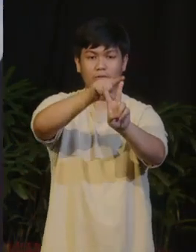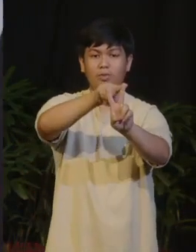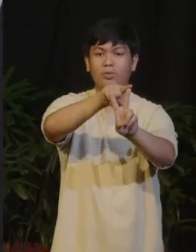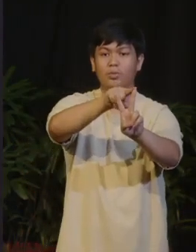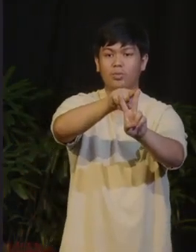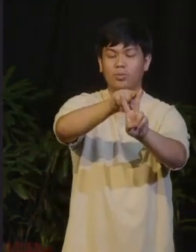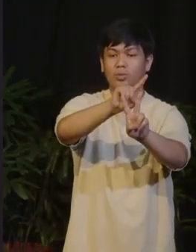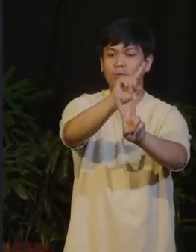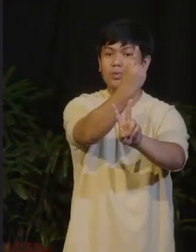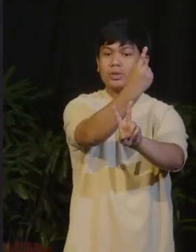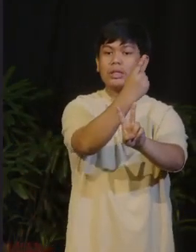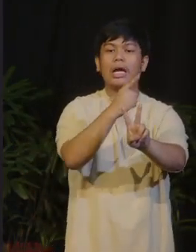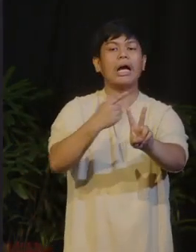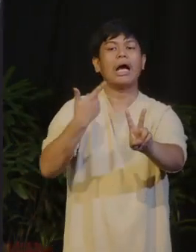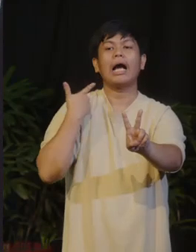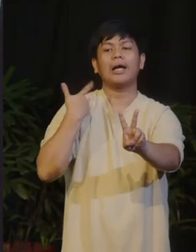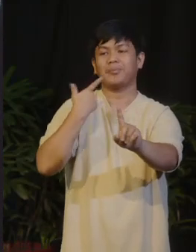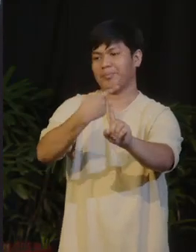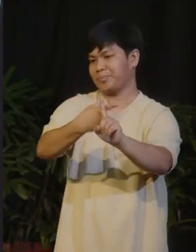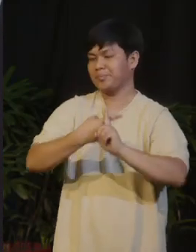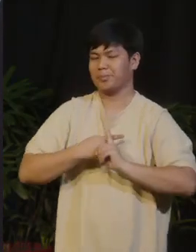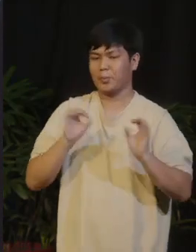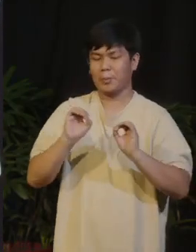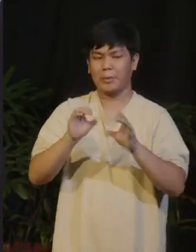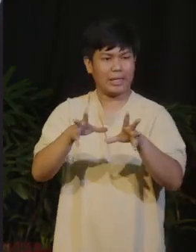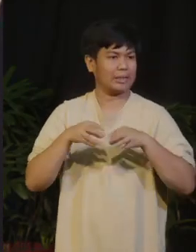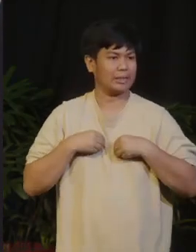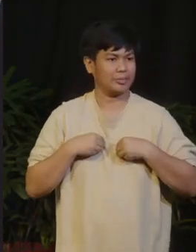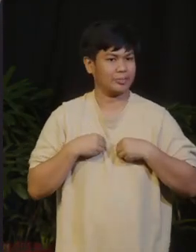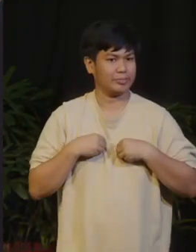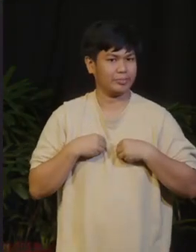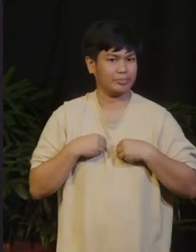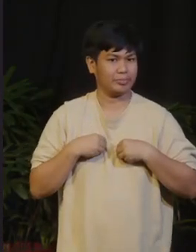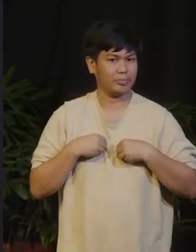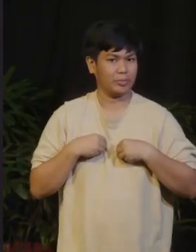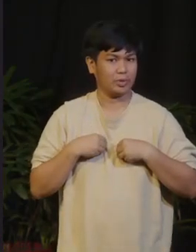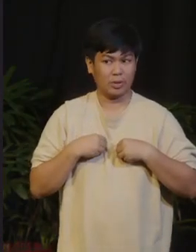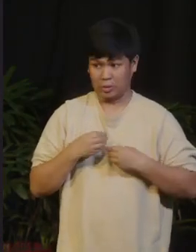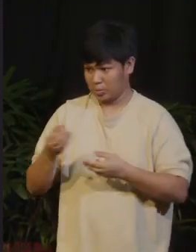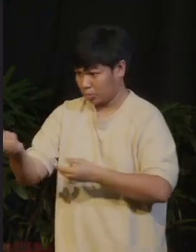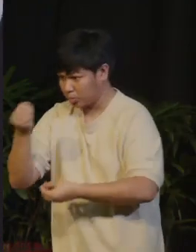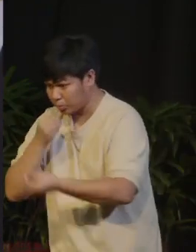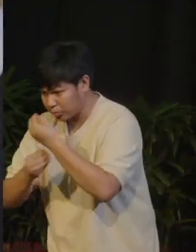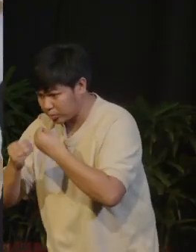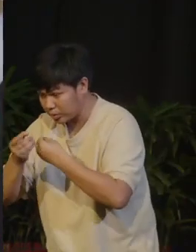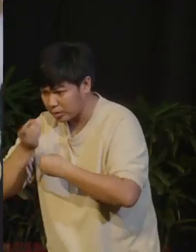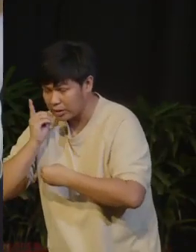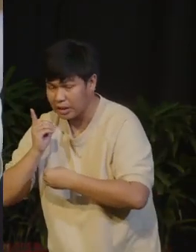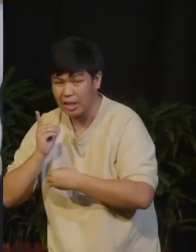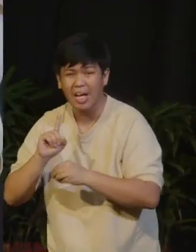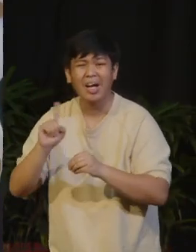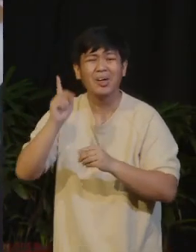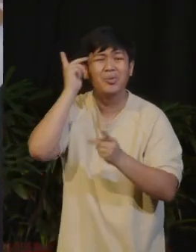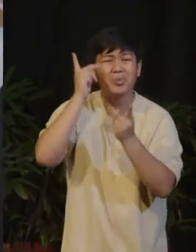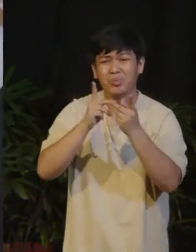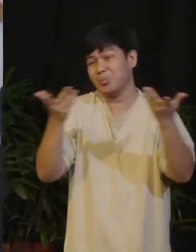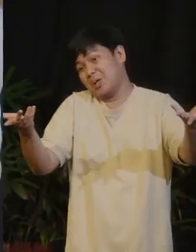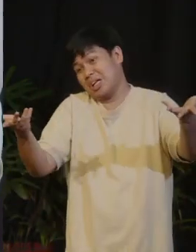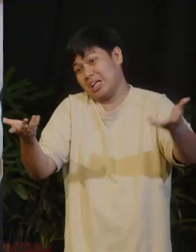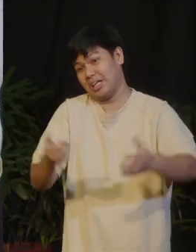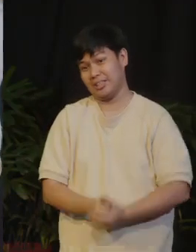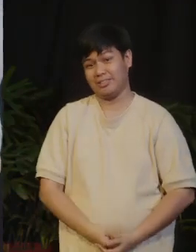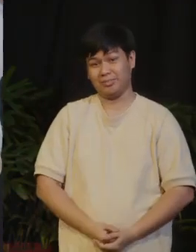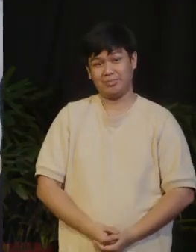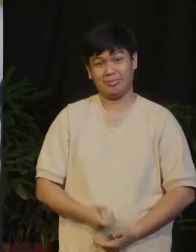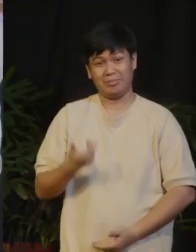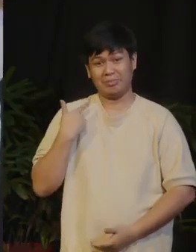pa nananampalataya sa Kanya. Walang dahilan. There is no point of communion kung kayo ay